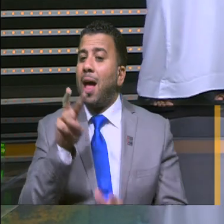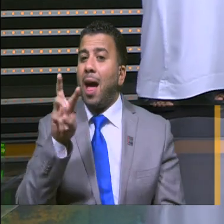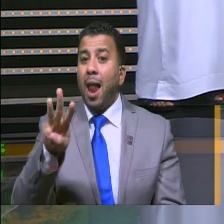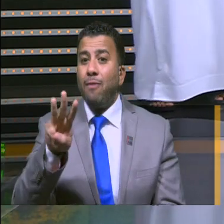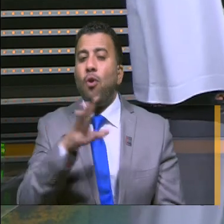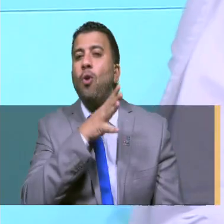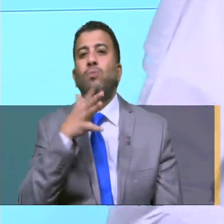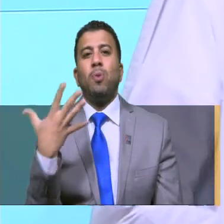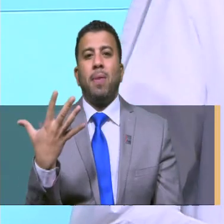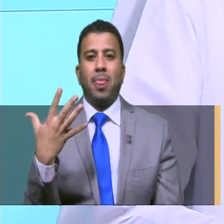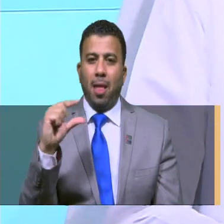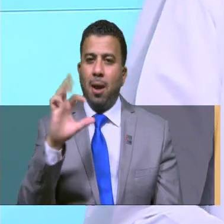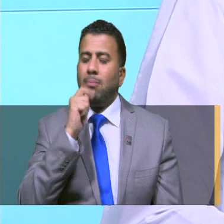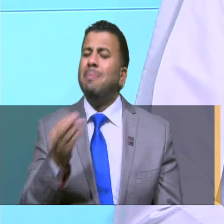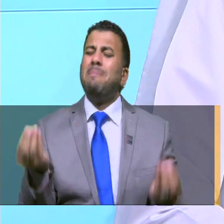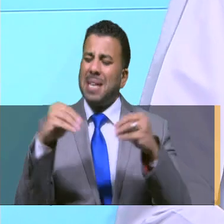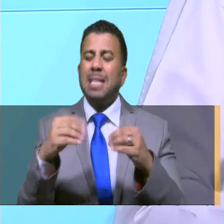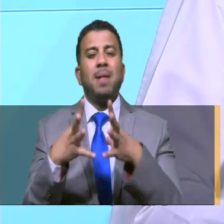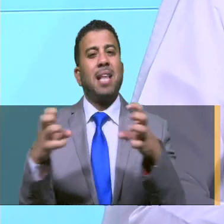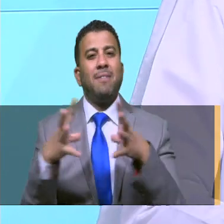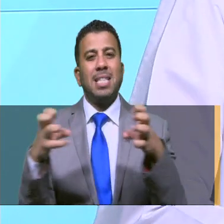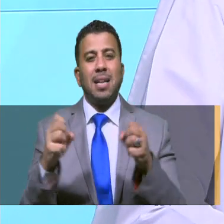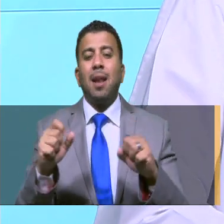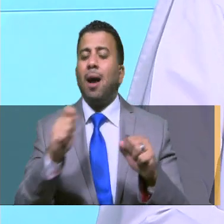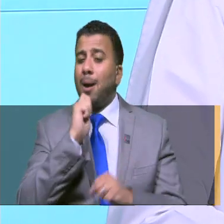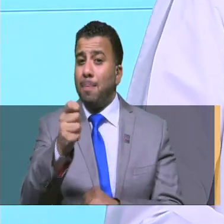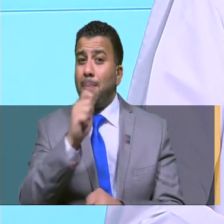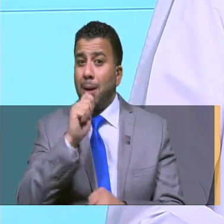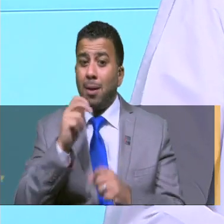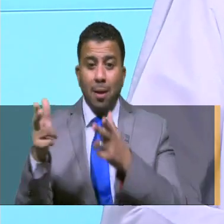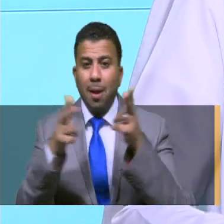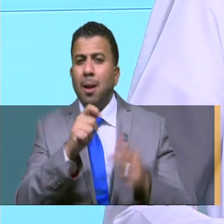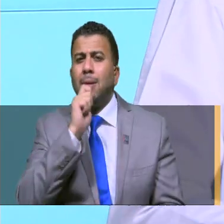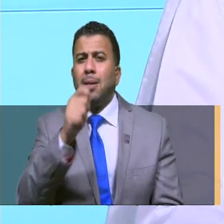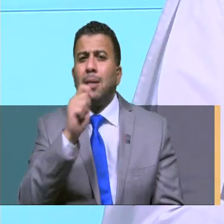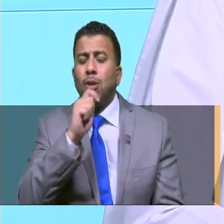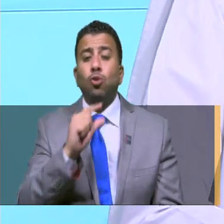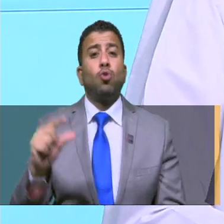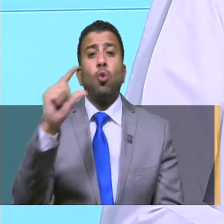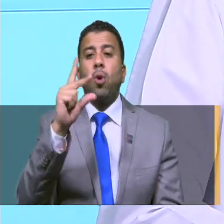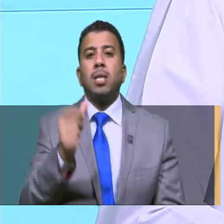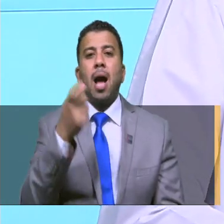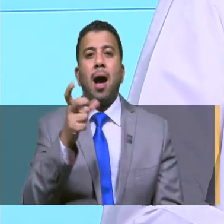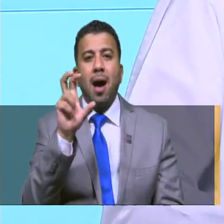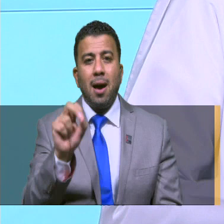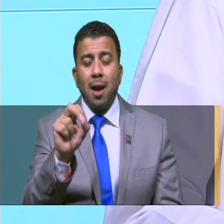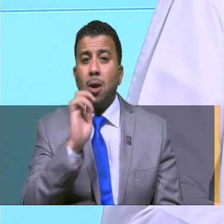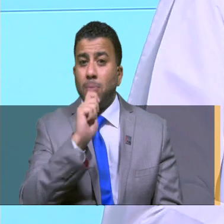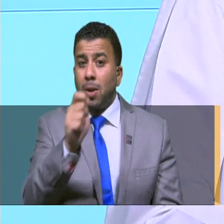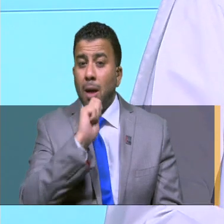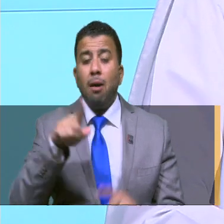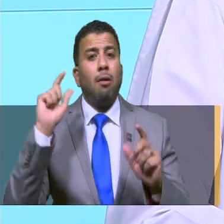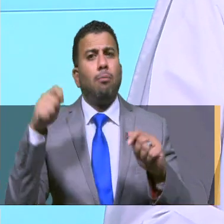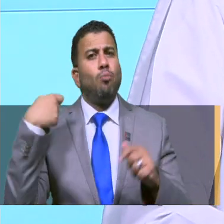درهم. ولمزيد من التفاصيل، كاميرا أخبار الدار رصدت هذا اللقاء مع سعادة الدكتور طارق سلطان بن خادم رئيس